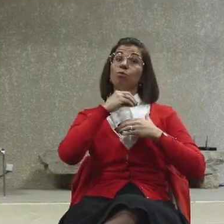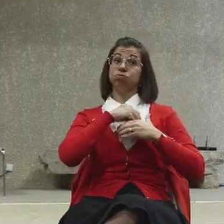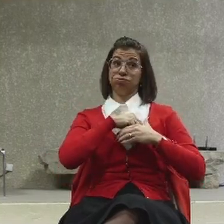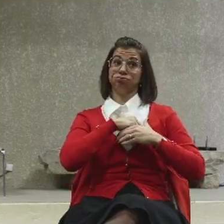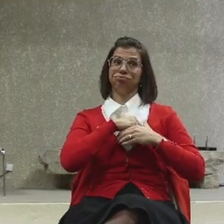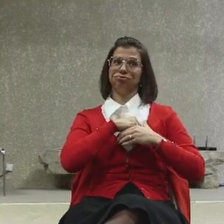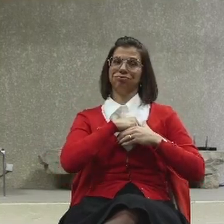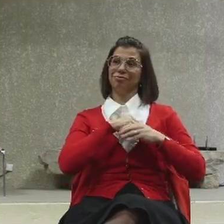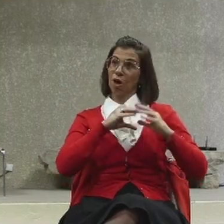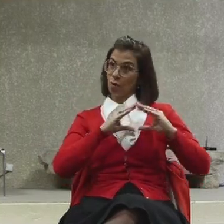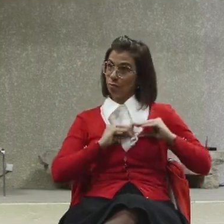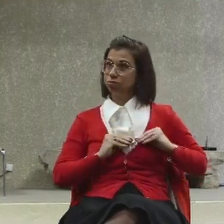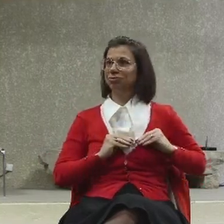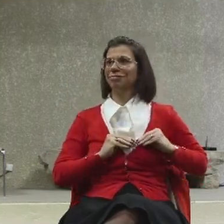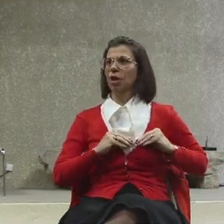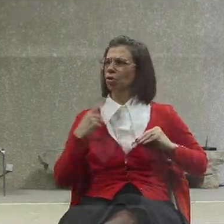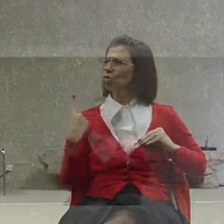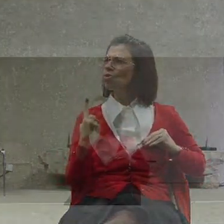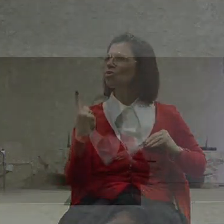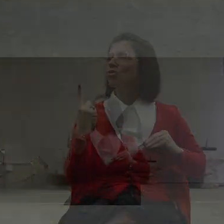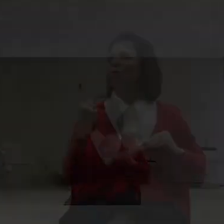son amour et de la puissance de Dieu. Parce que le royaume de Dieu consiste non pas en parole, mais